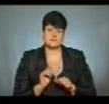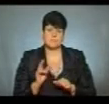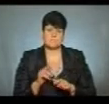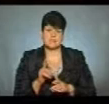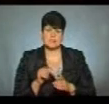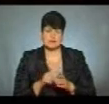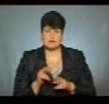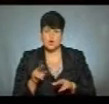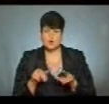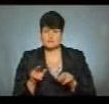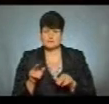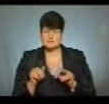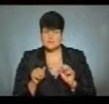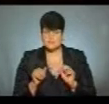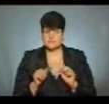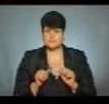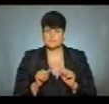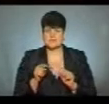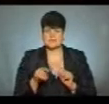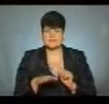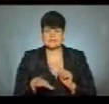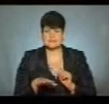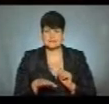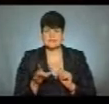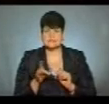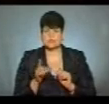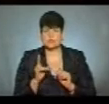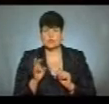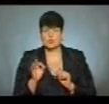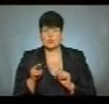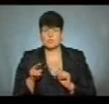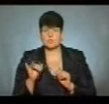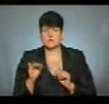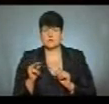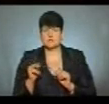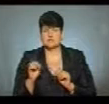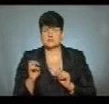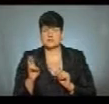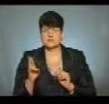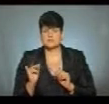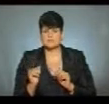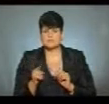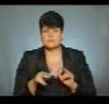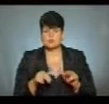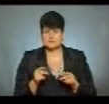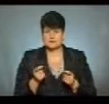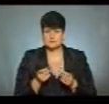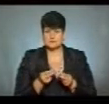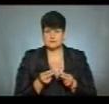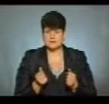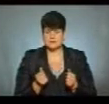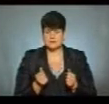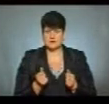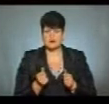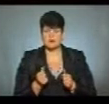розмітки, іменно на тій ділянці в районі Копичинець, там розмітка вже дещо постерлася, а горизонтальна